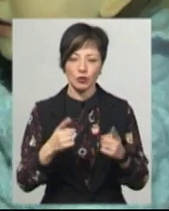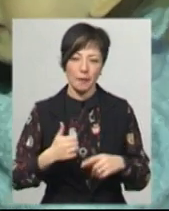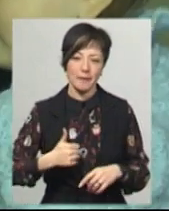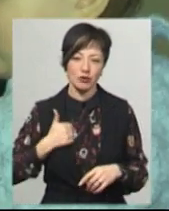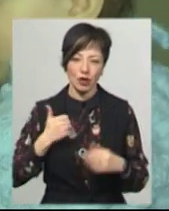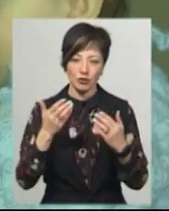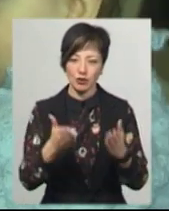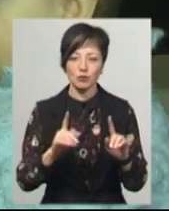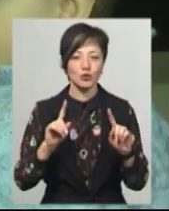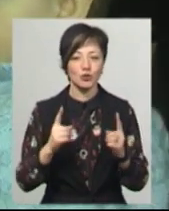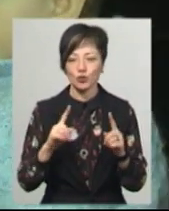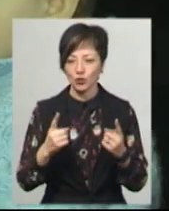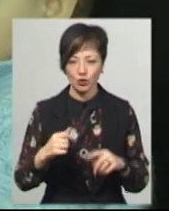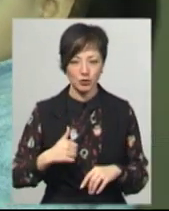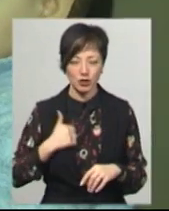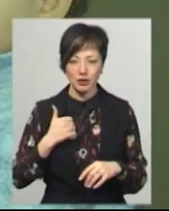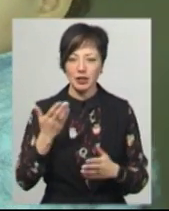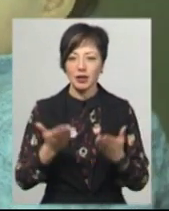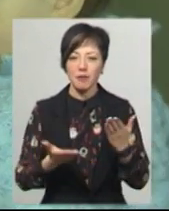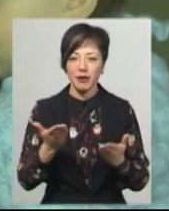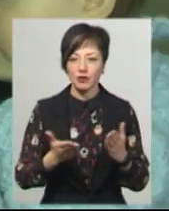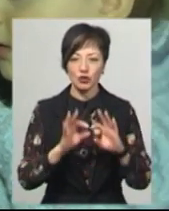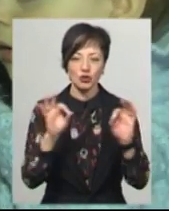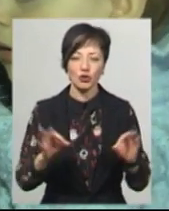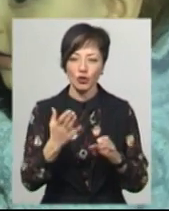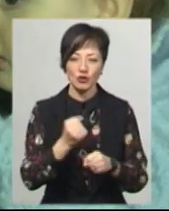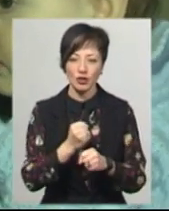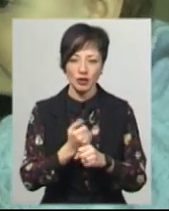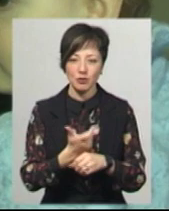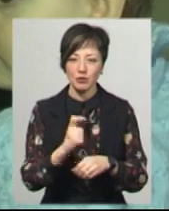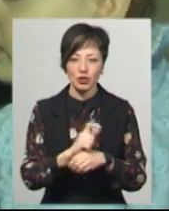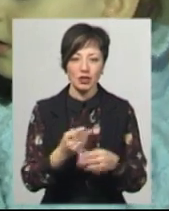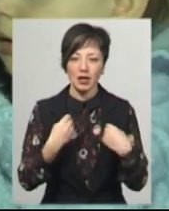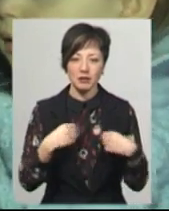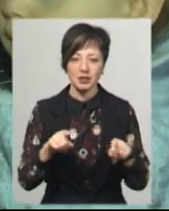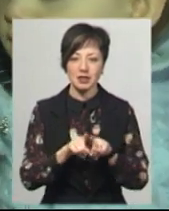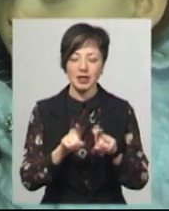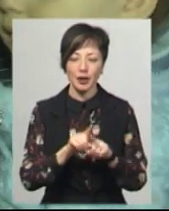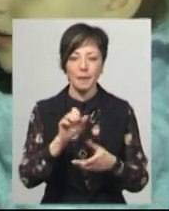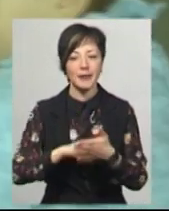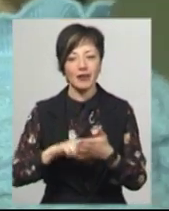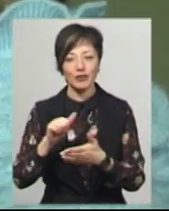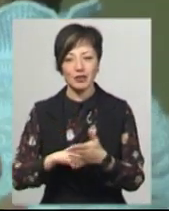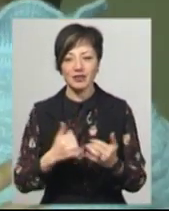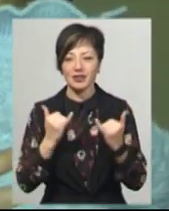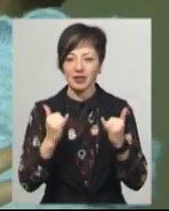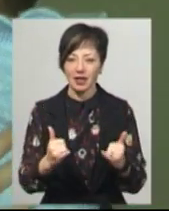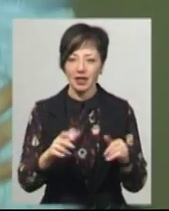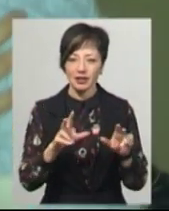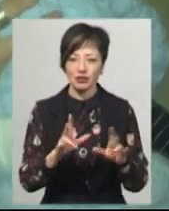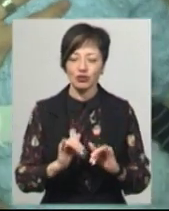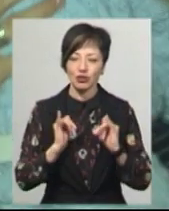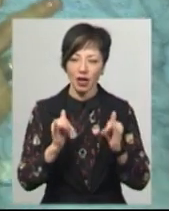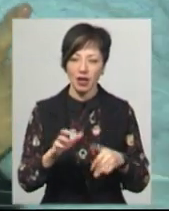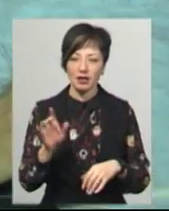пишаюся, дуже. І, напевне, жоден його вчинок більше не дасть мені стільки приводів для шани